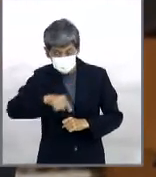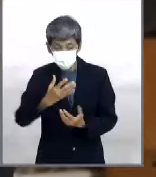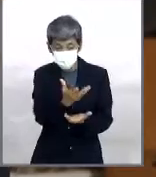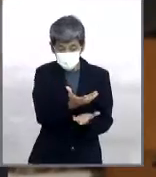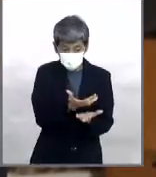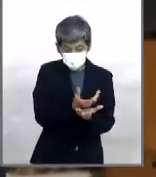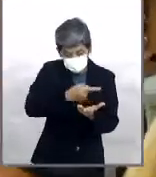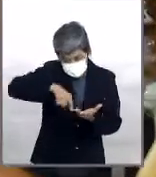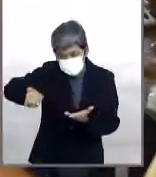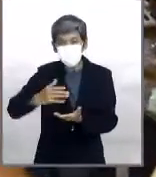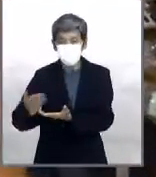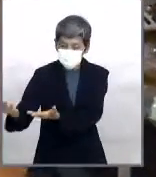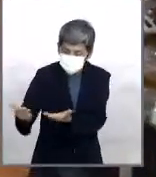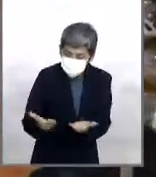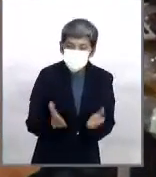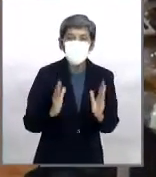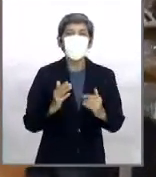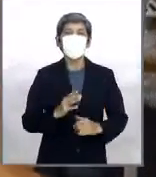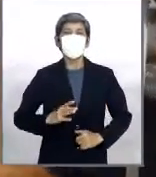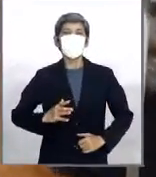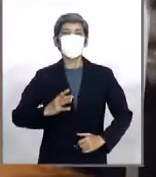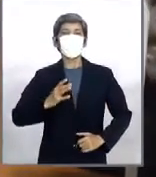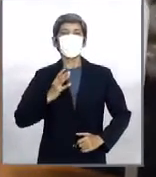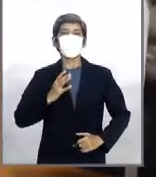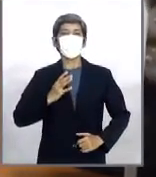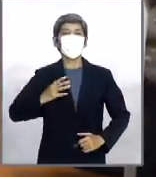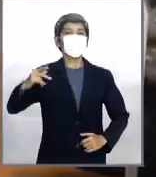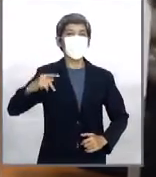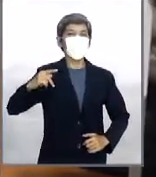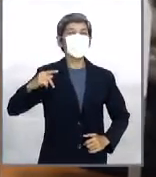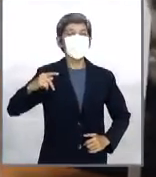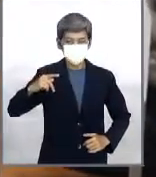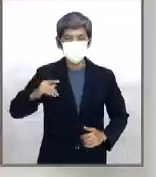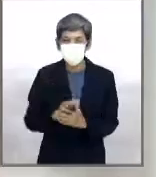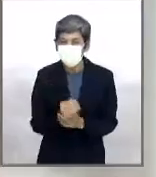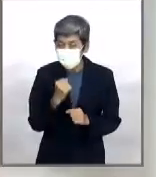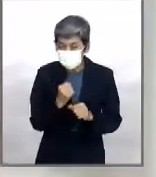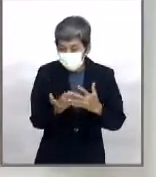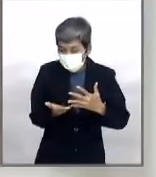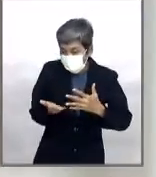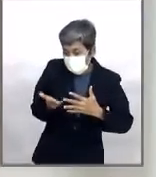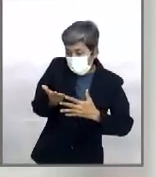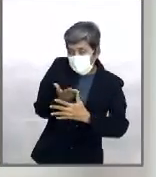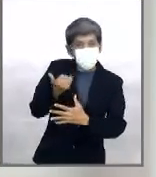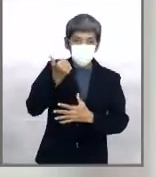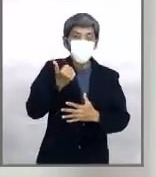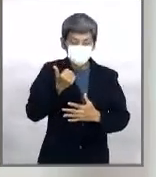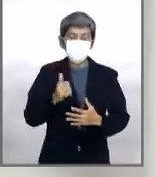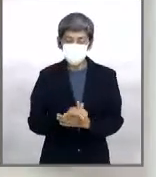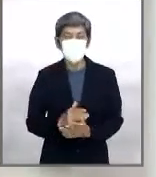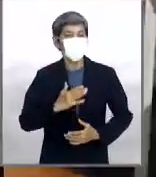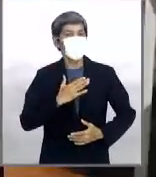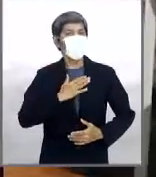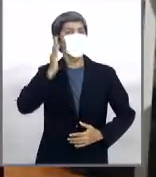ผนกเด็กกับจานเนี่ยไปเป็นพนักงานต้อนรับห้องรับรองสายการบินชั้นเฟิร์สคลาสบิสเนสคลาส เรียกได้ว่าก้าวกระโดดเลยนะพี่นะ ก้าวกระโดดมากๆแ